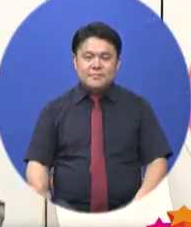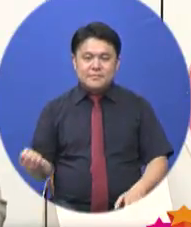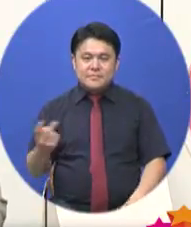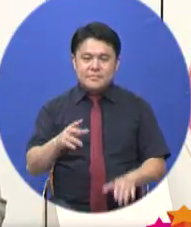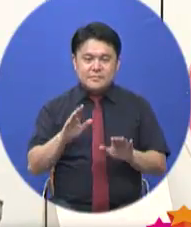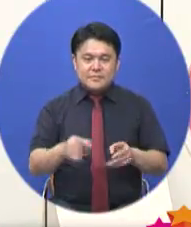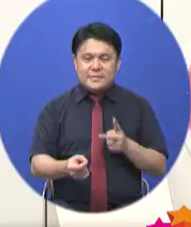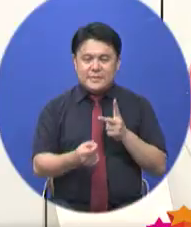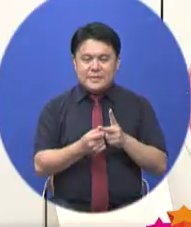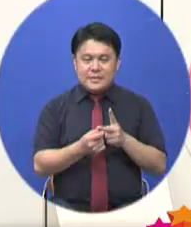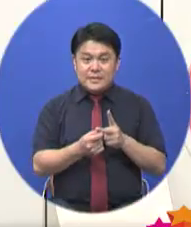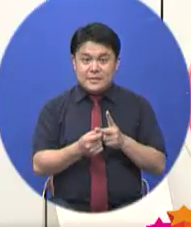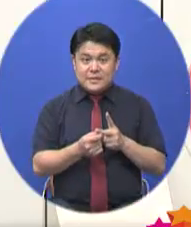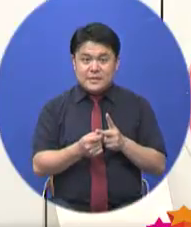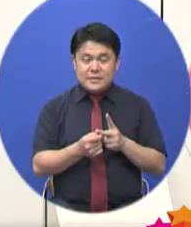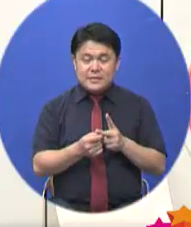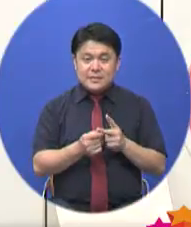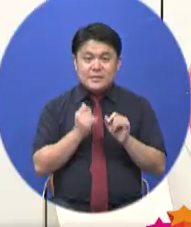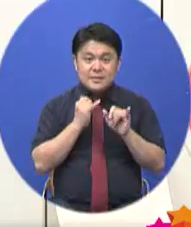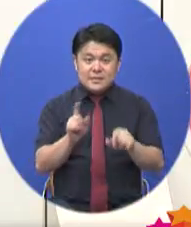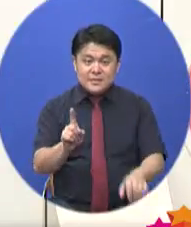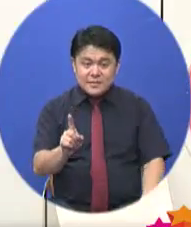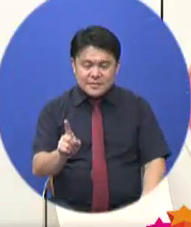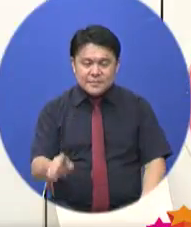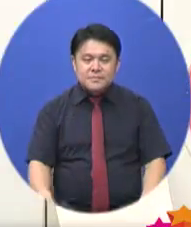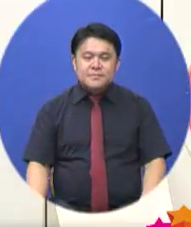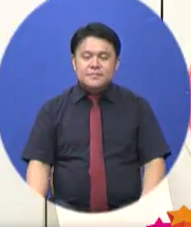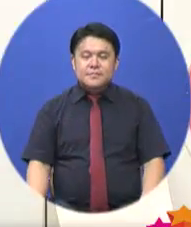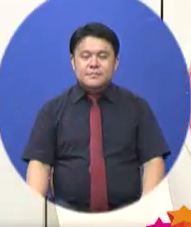오늘의 아차상입니다. 아차상